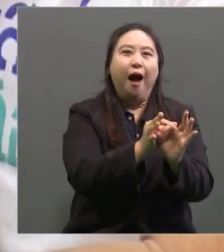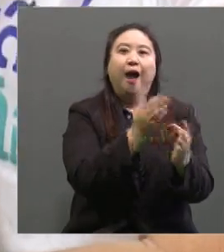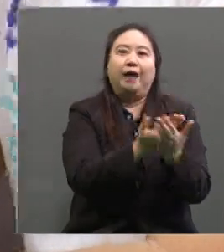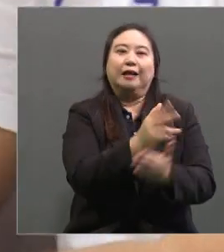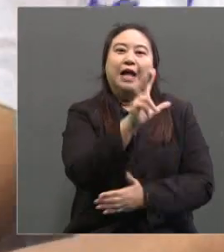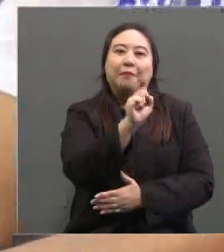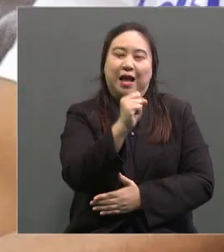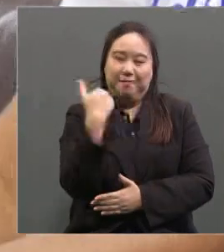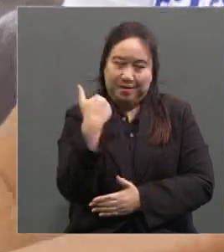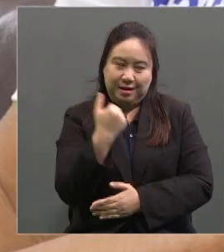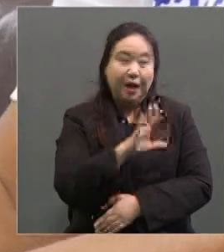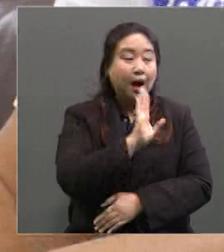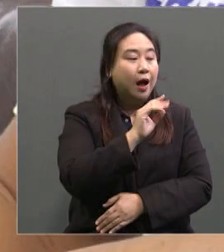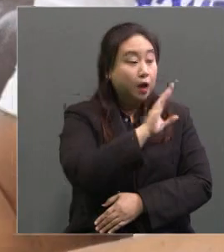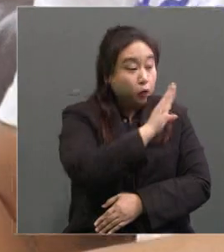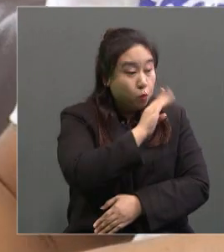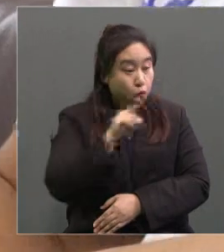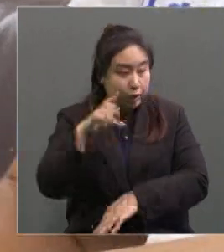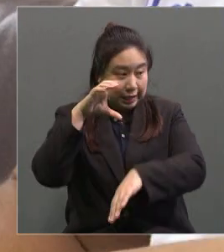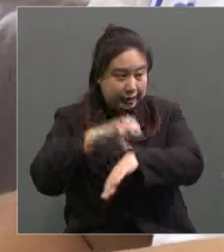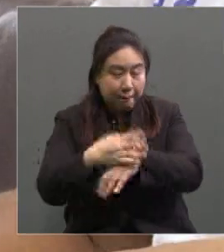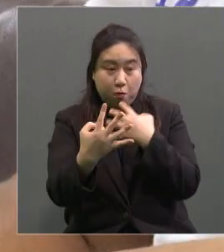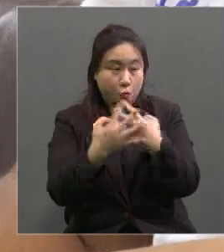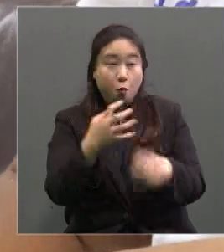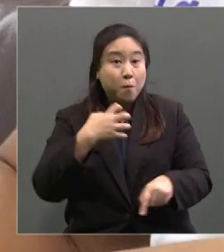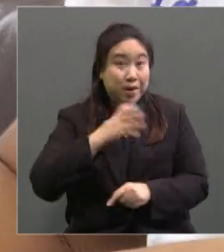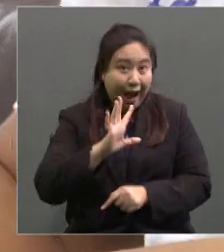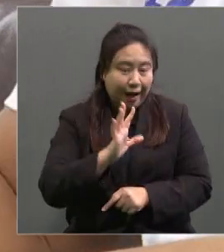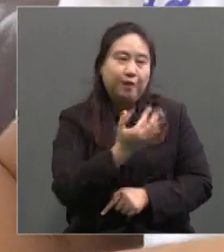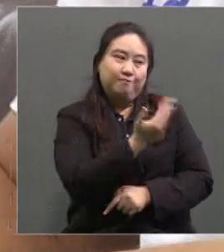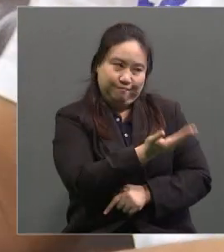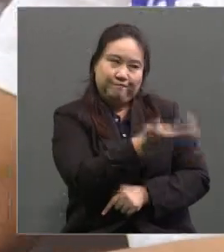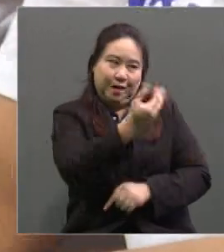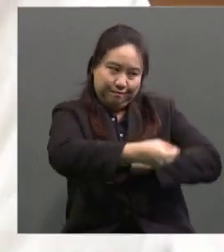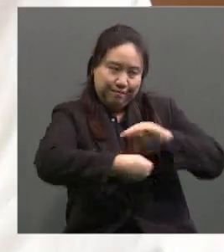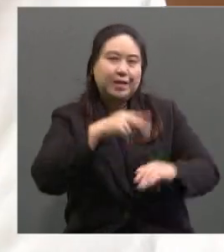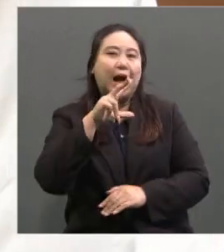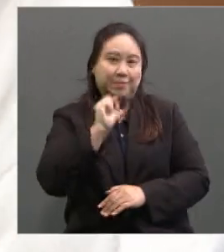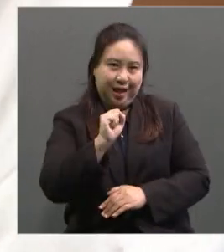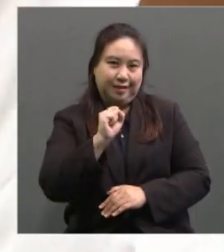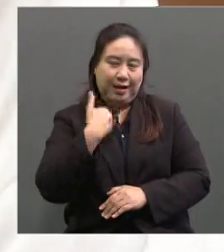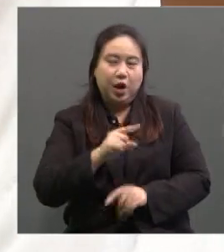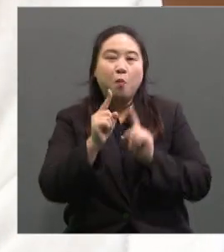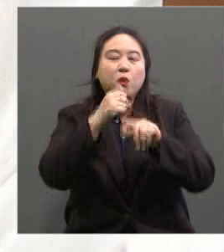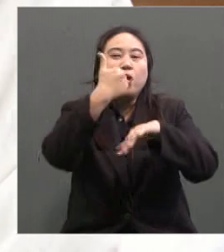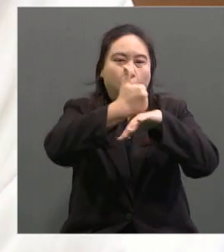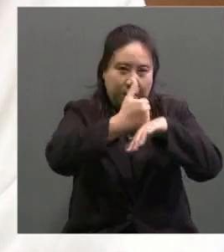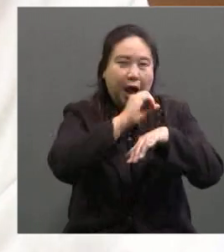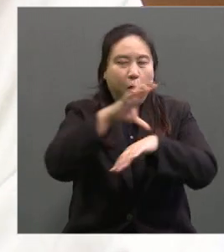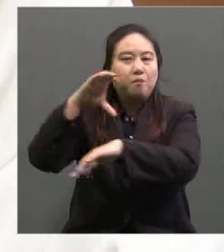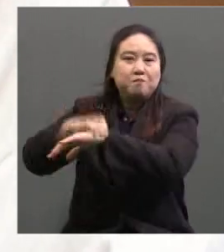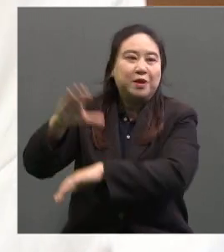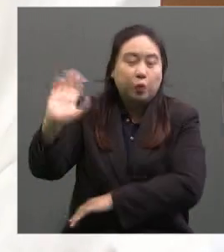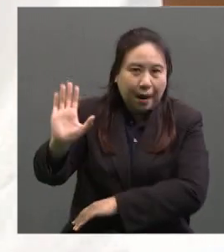อยากติดคุกเดี๋ยวคุยกับนายให้อ๋อแต่ต้องจ่ายมาก่อน 300,000อื้อหือผู้เสียหายก็เลยบอกว่าก็ยอมไปนะคะจาก